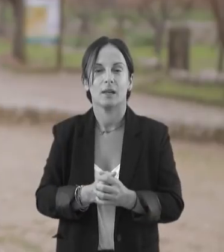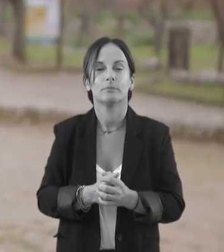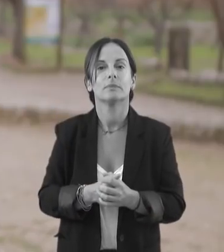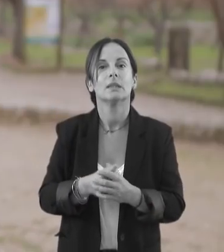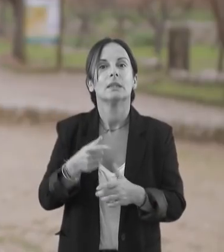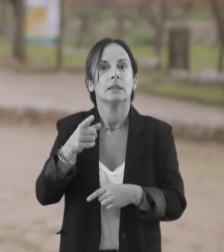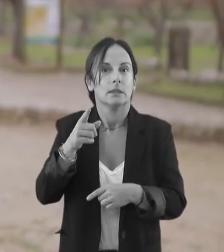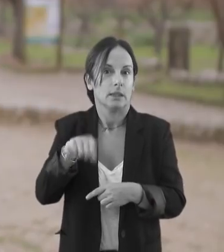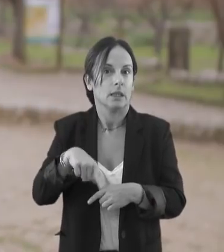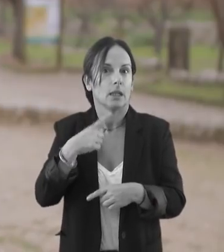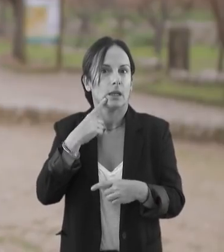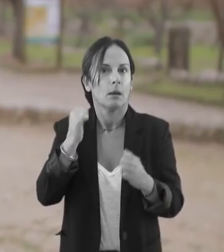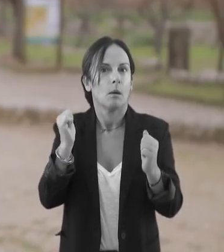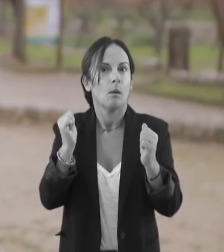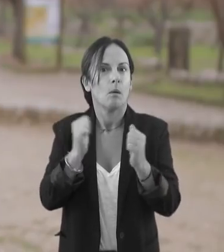per treure